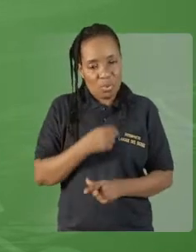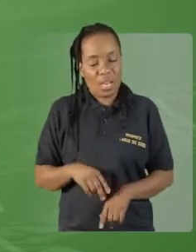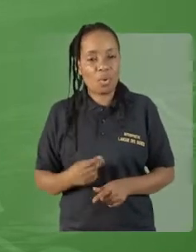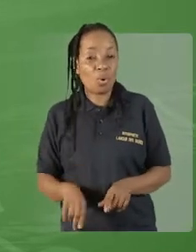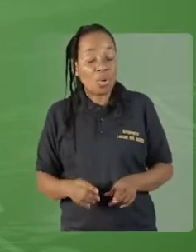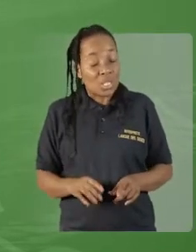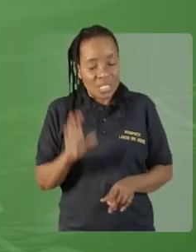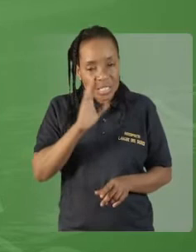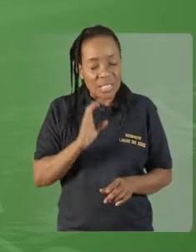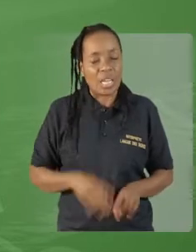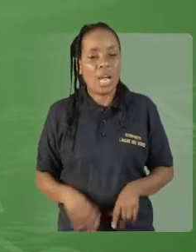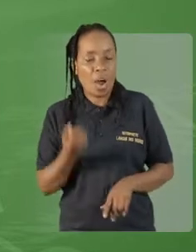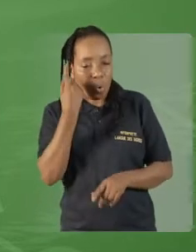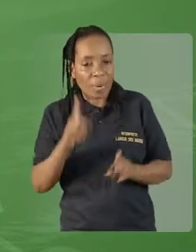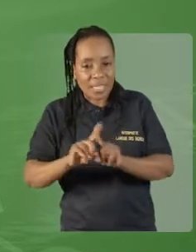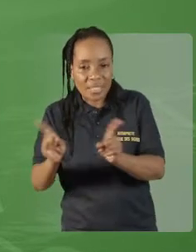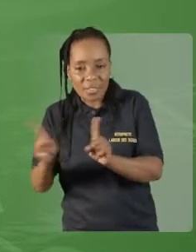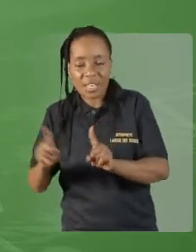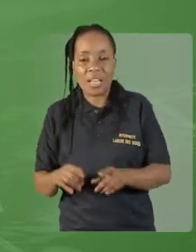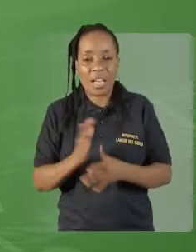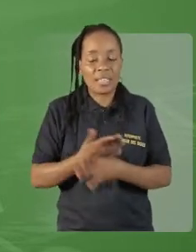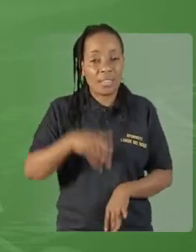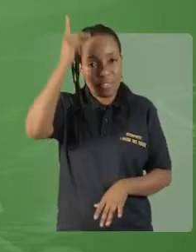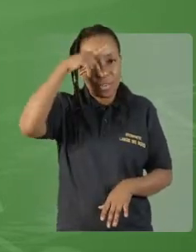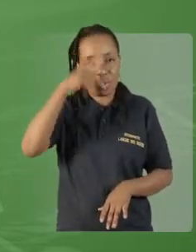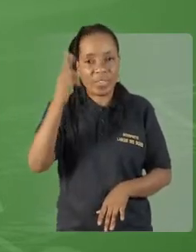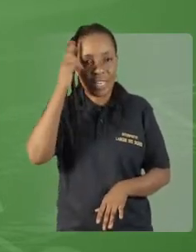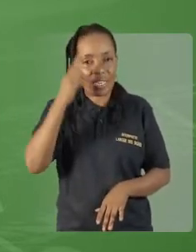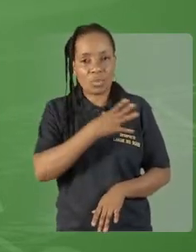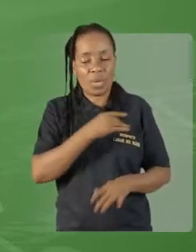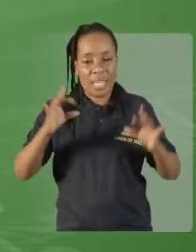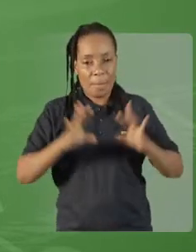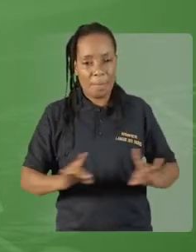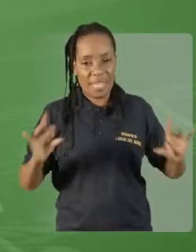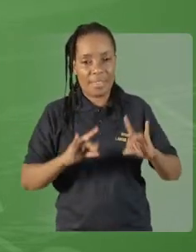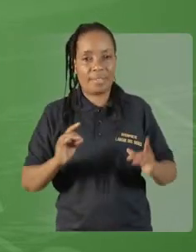philosophie, la raison et le mythe. Grand 1 donc,